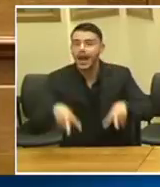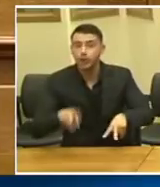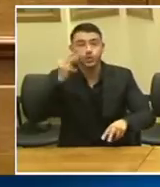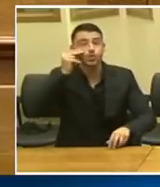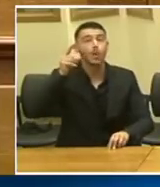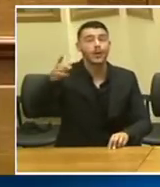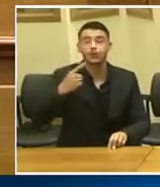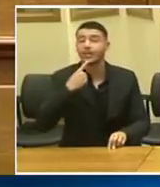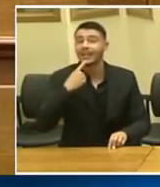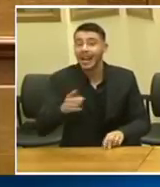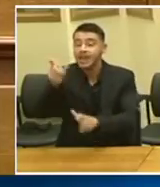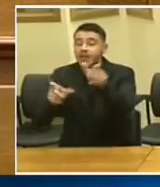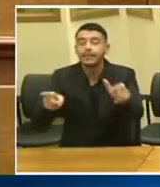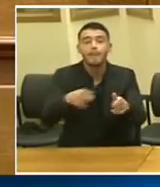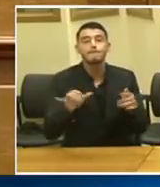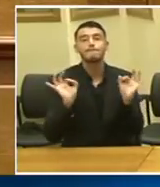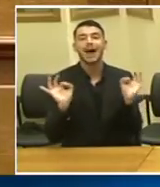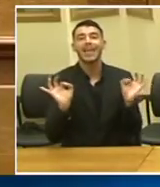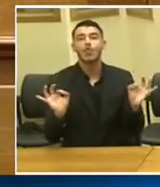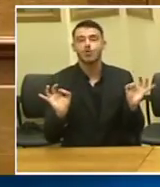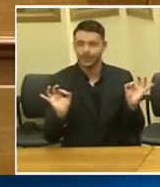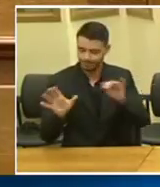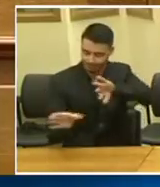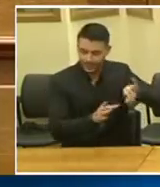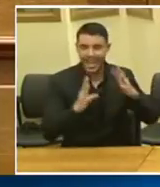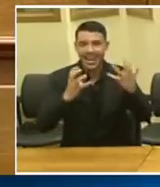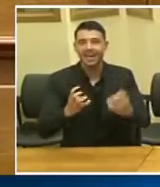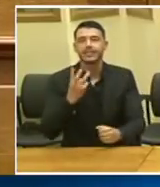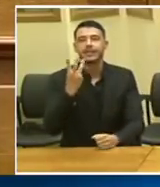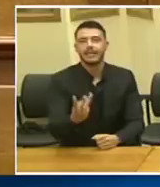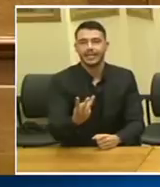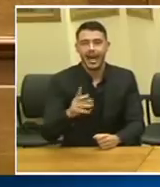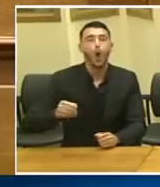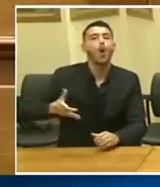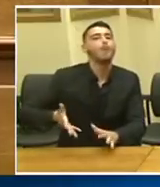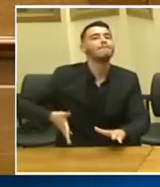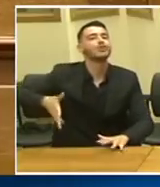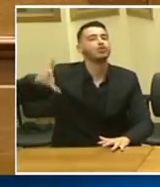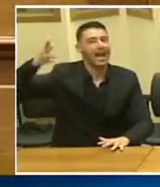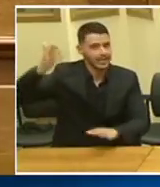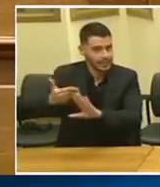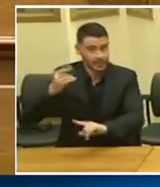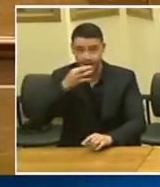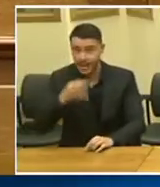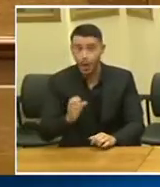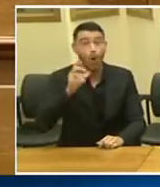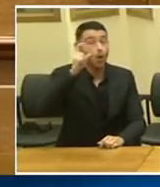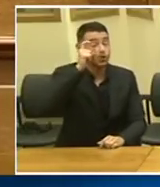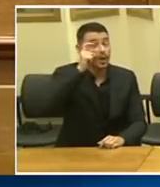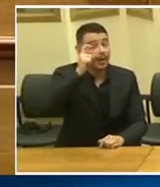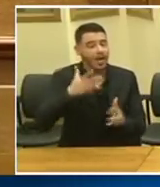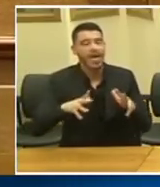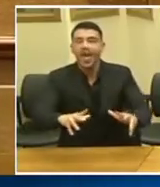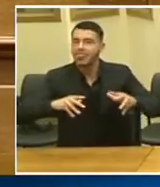αυτοαποκαλούνται Μακεδόνες. 1993, Κωνσταντίνος Μητσοτάκης λέει, ο Σαμαράς είχε δεχθεί σε Συμβούλιο